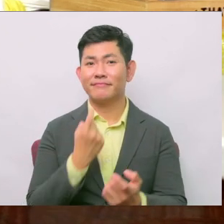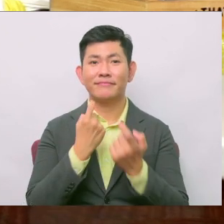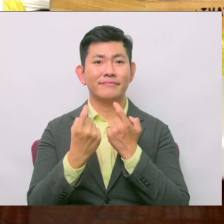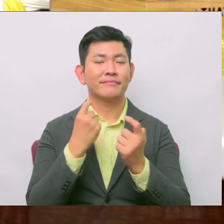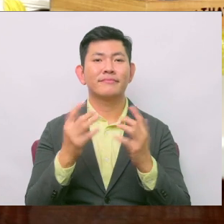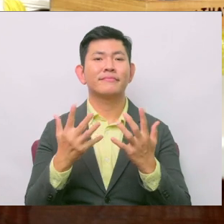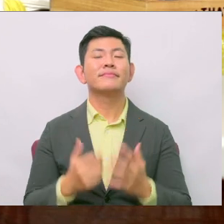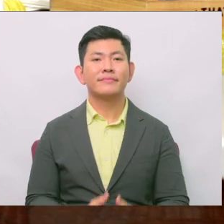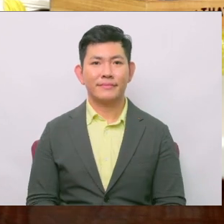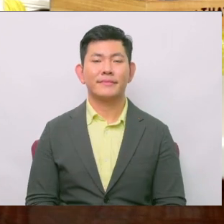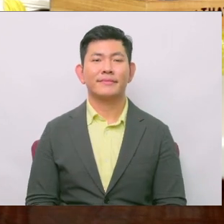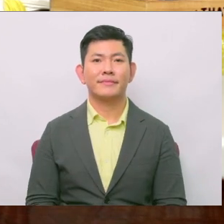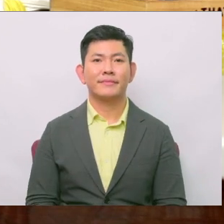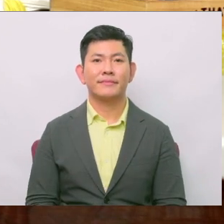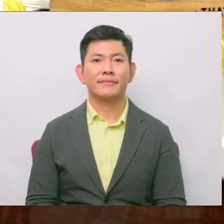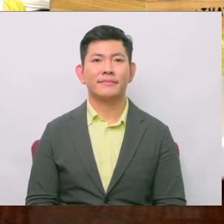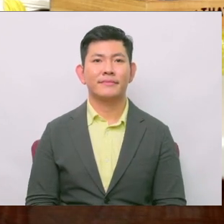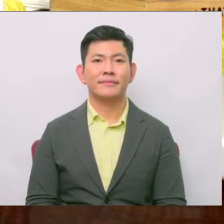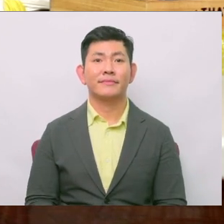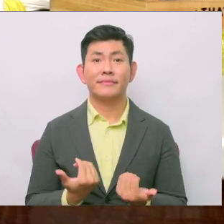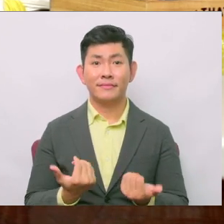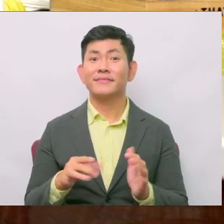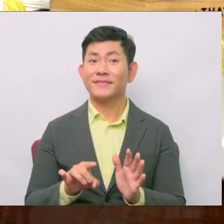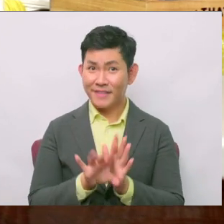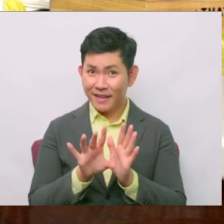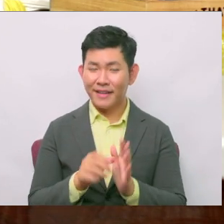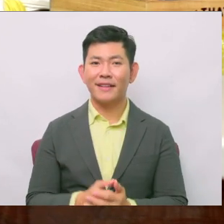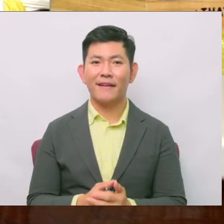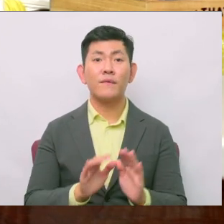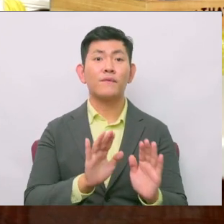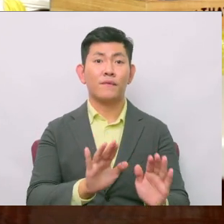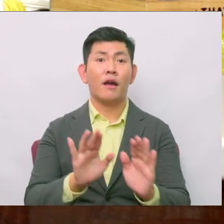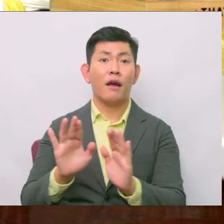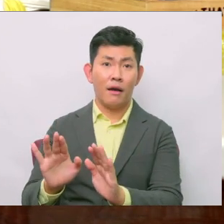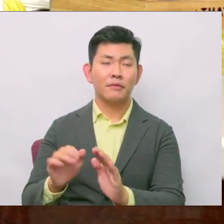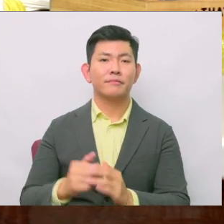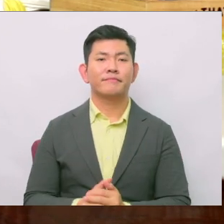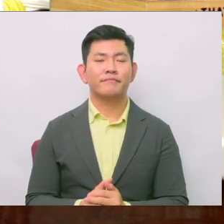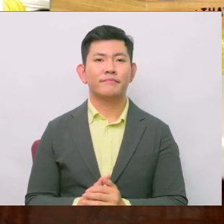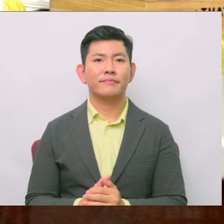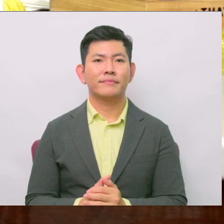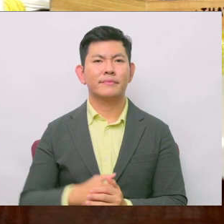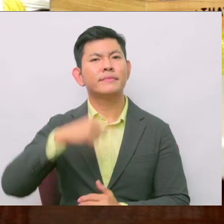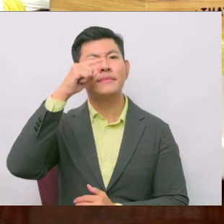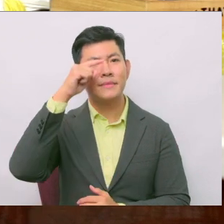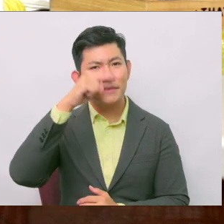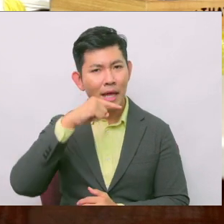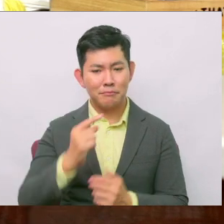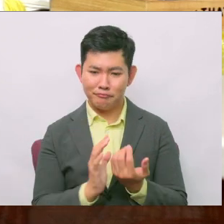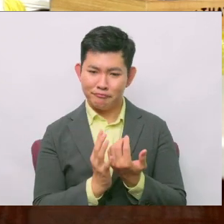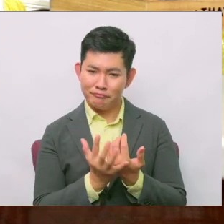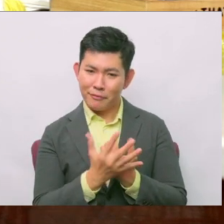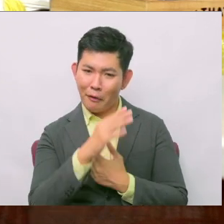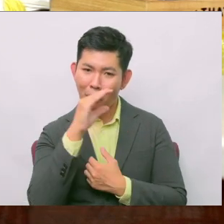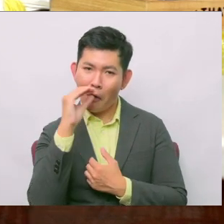ก็ท้ายนี้นะคะก็ฝากเรื่องของสมุนไพรไทยๆนะคะเป็นภูมิปัญ